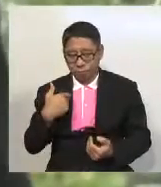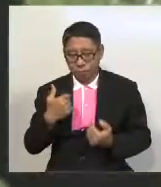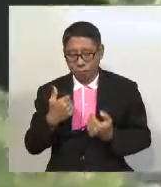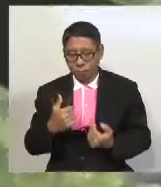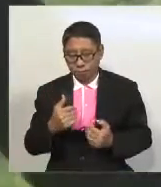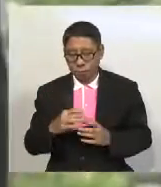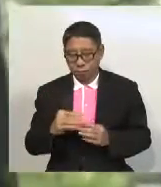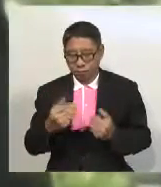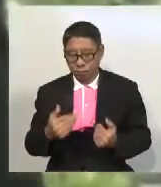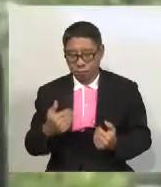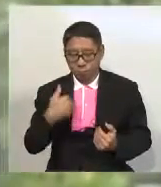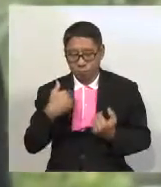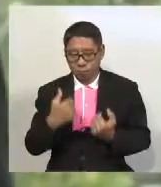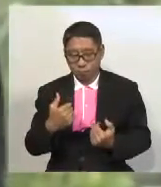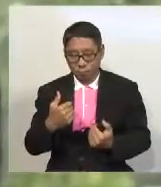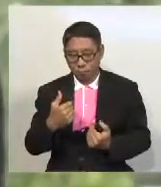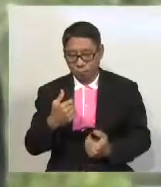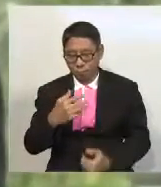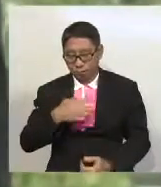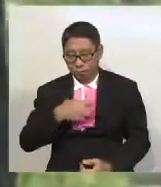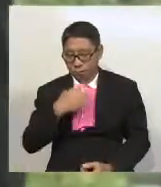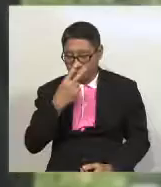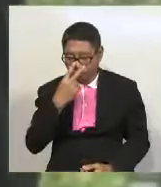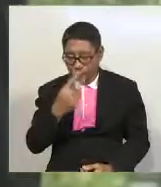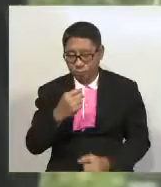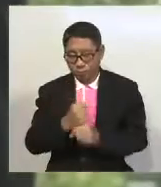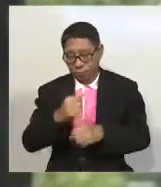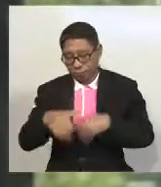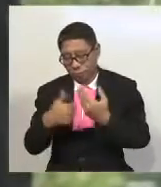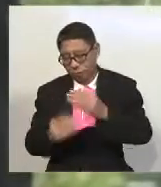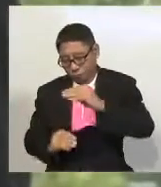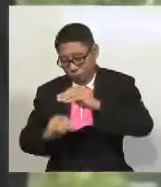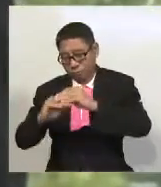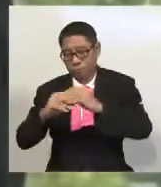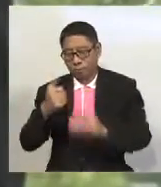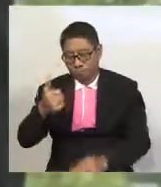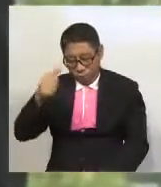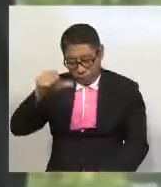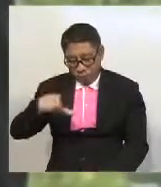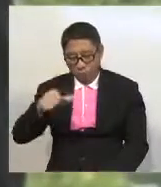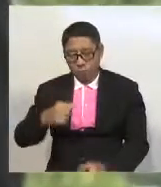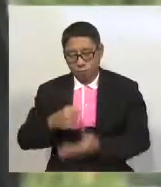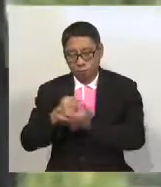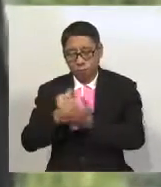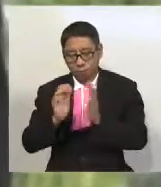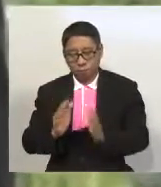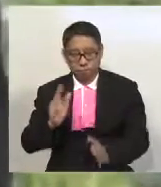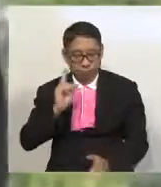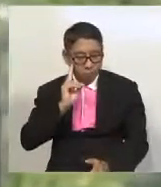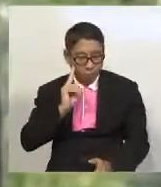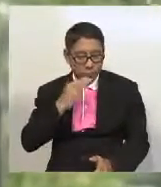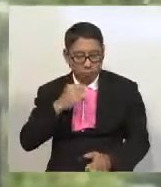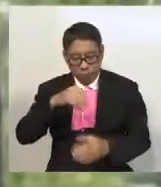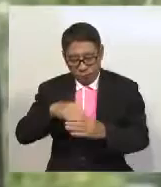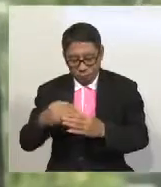านี้มันมีกติกาอยู่แล้วแต่ผมมาวันนี้ผมต้องการจะดูที่ว่าเออเราจะทำอะไรอย่างอื่นเพิ่มจากนี้อีกได้ไหมและเพื่อจะช่วยเหลือพวกเราไม่ว่าจะเรื่องของการเพาะปลูก